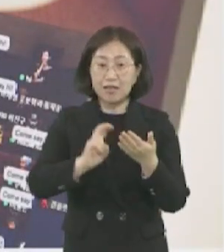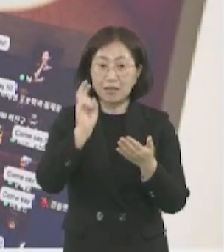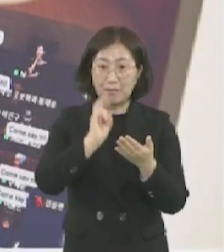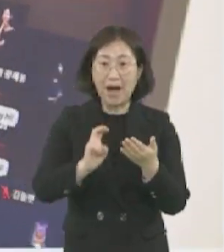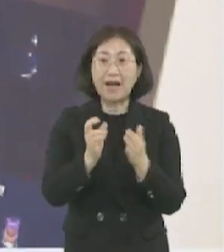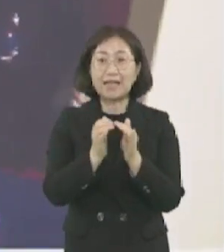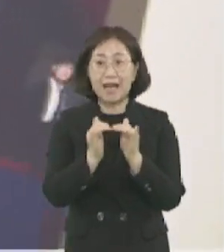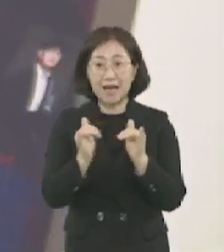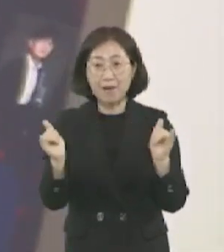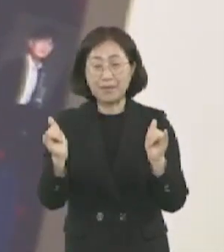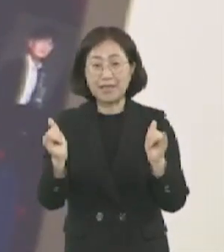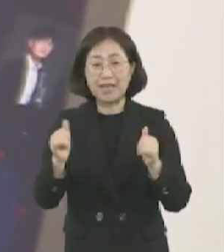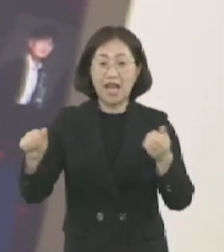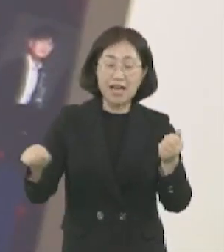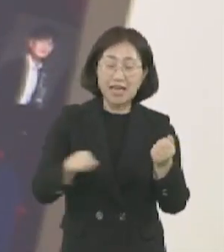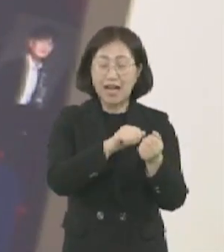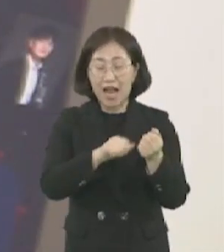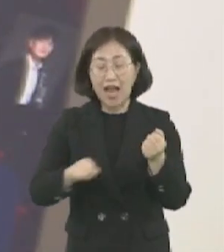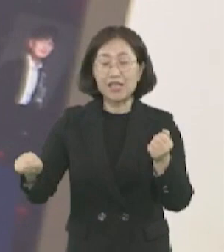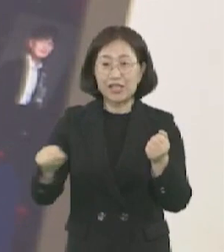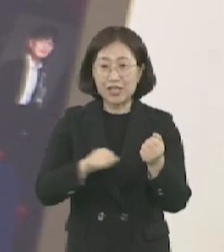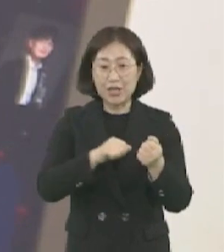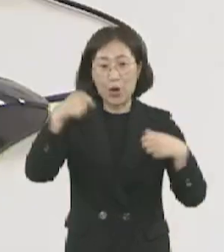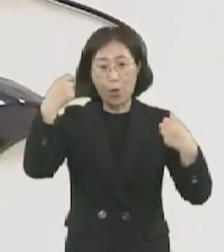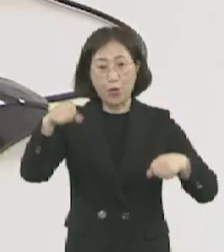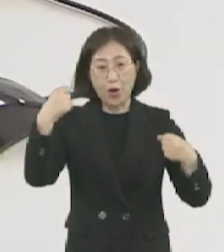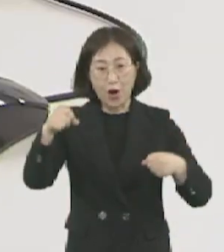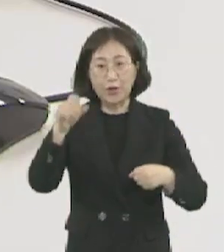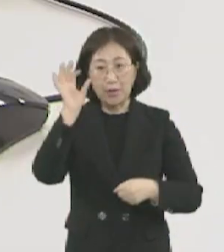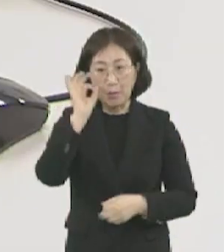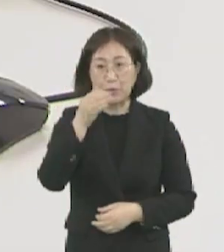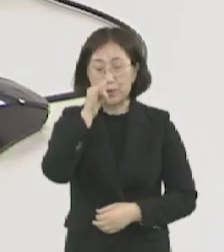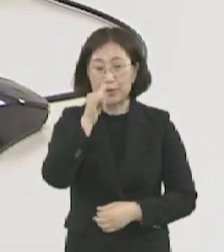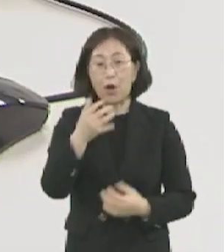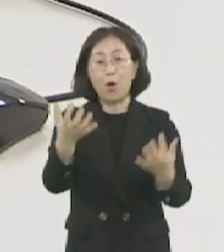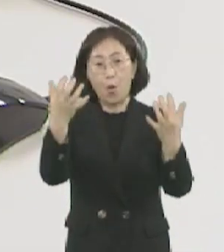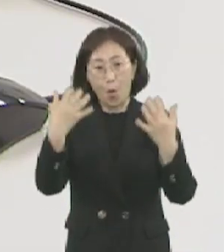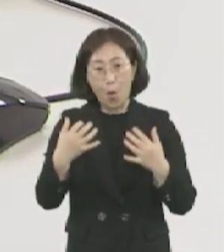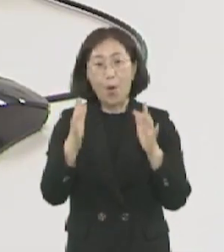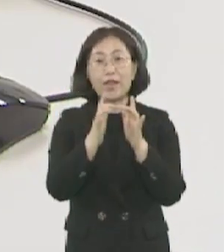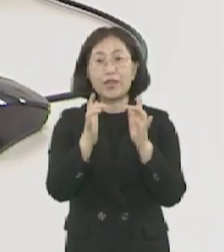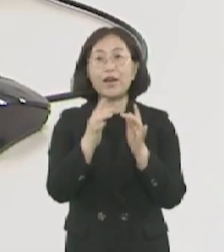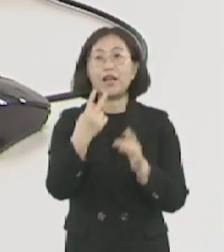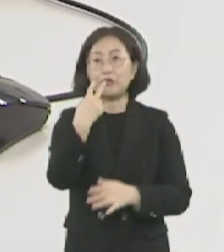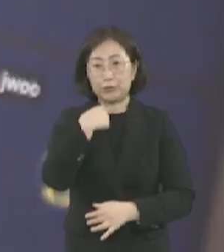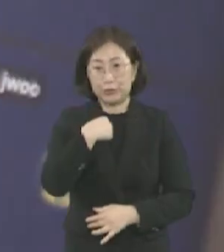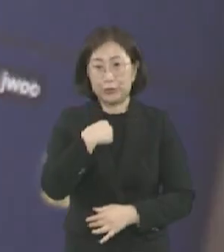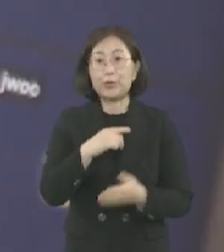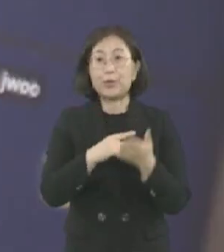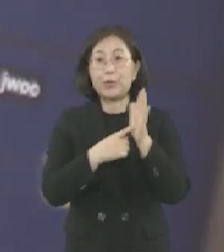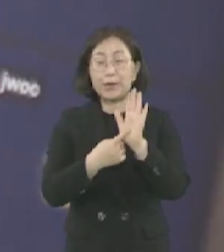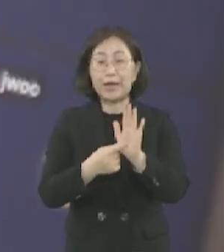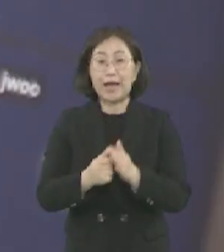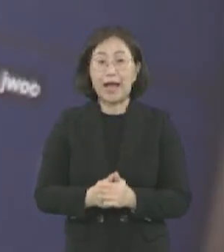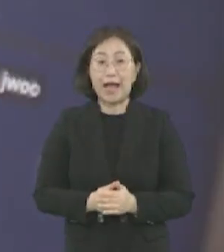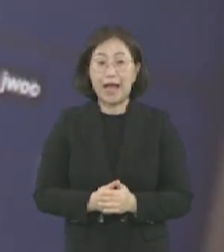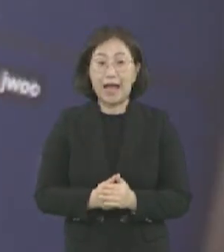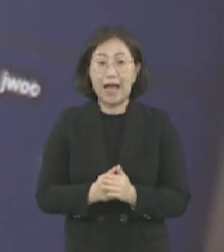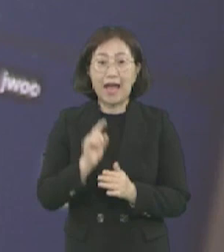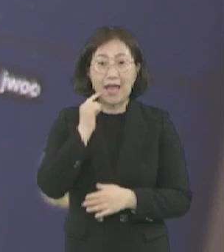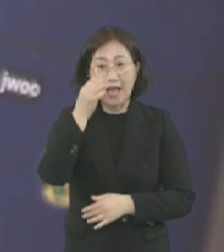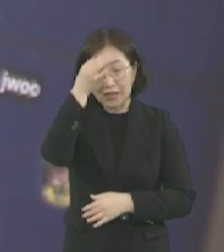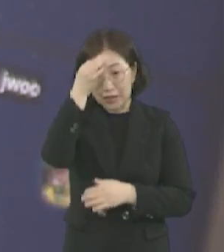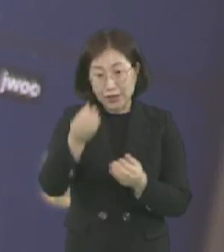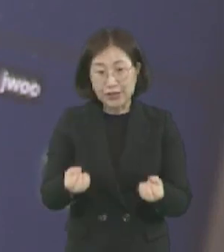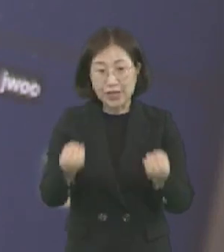구성원이 펼치는 클래식 공연을 볼 수 있는데 공연은 온 오프라인 혼합형으로 진행됐습니다. 이번 메타버스 예술제를